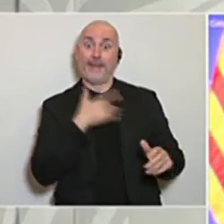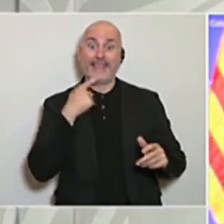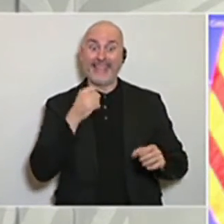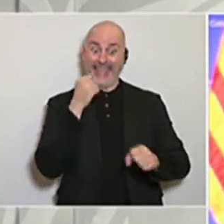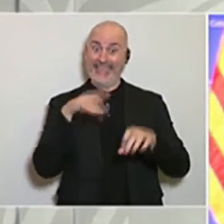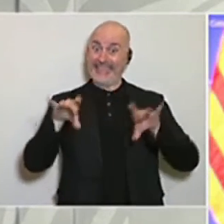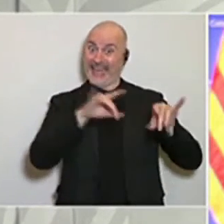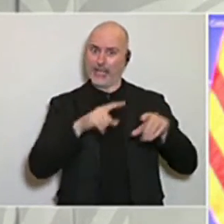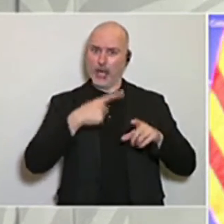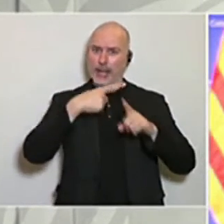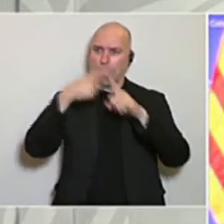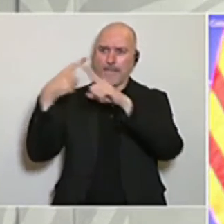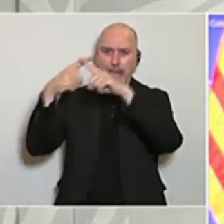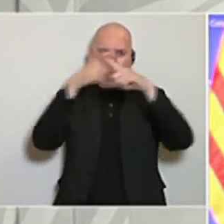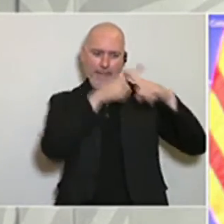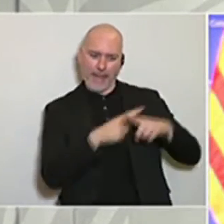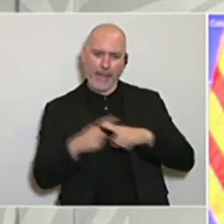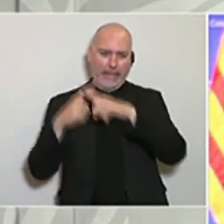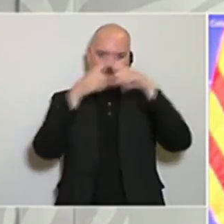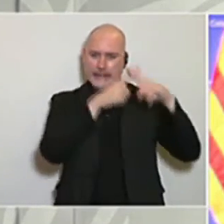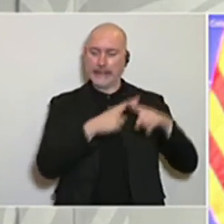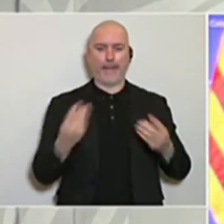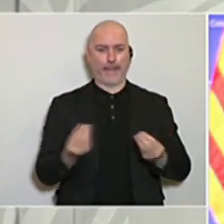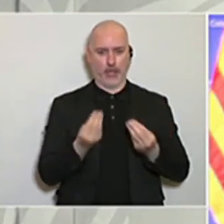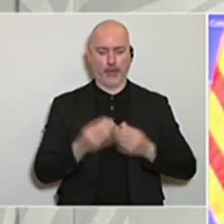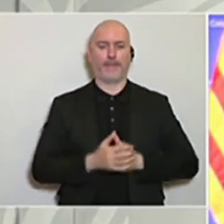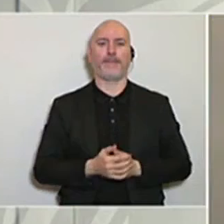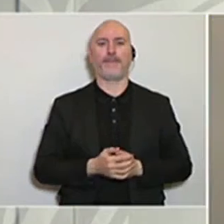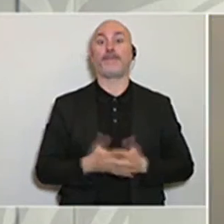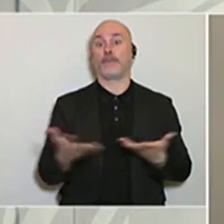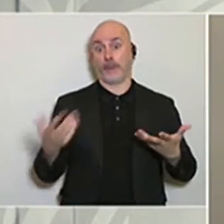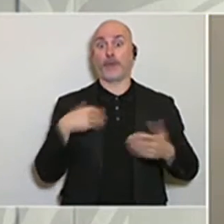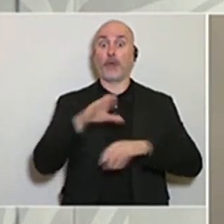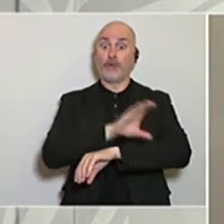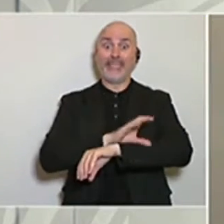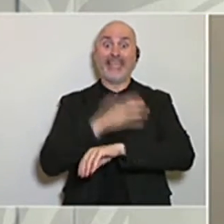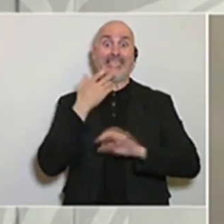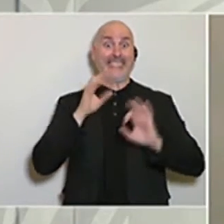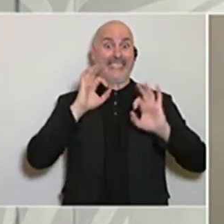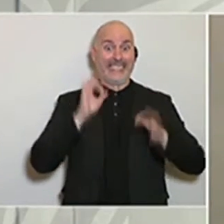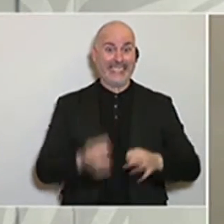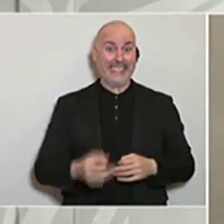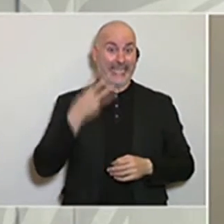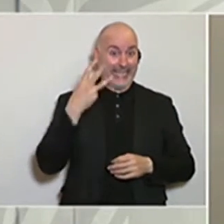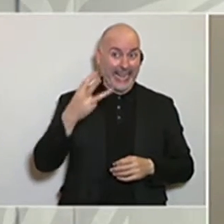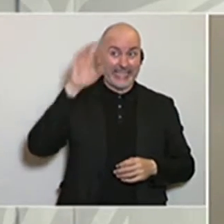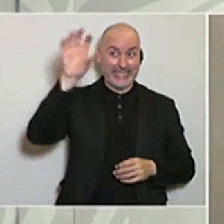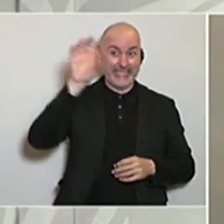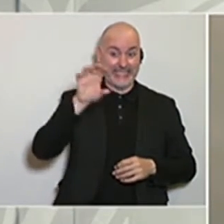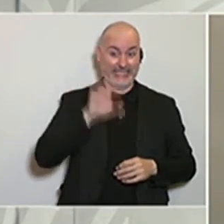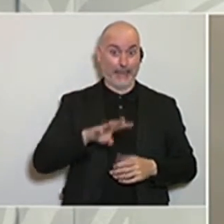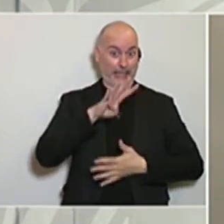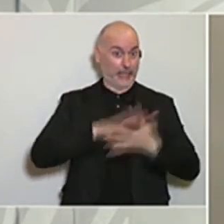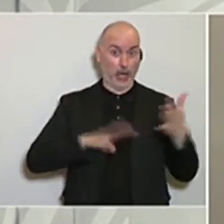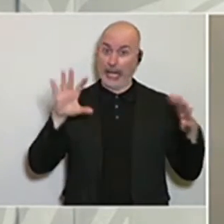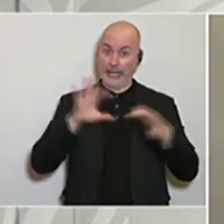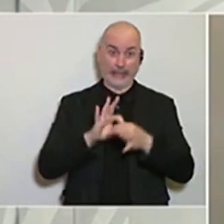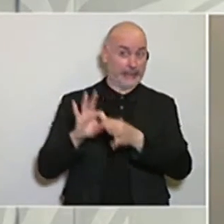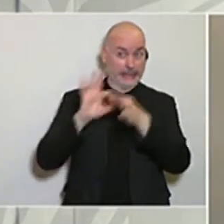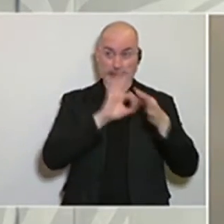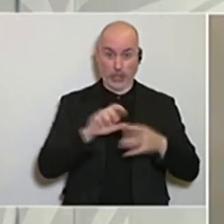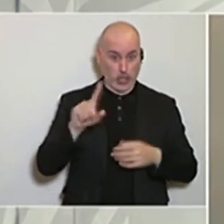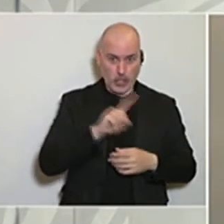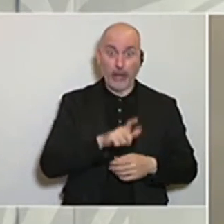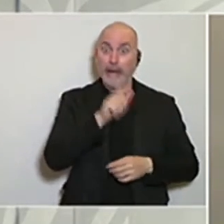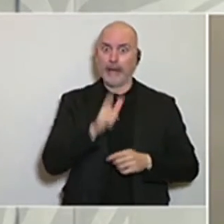el territori d'una manera molt més acurada. La consellera sap perfectament que si no reunifiquessin les tres regions sanitàries de Barcelona, la gent no